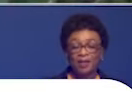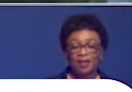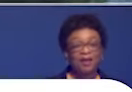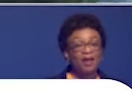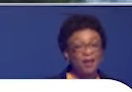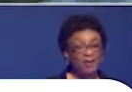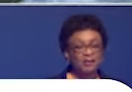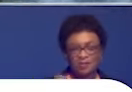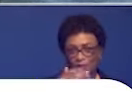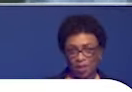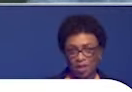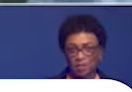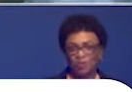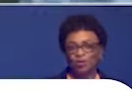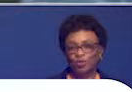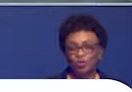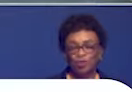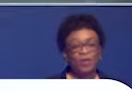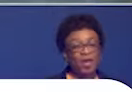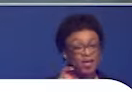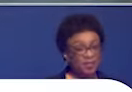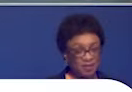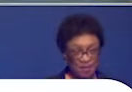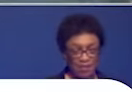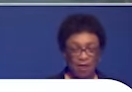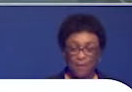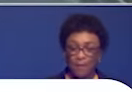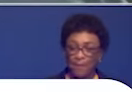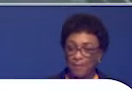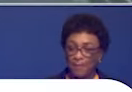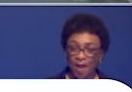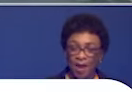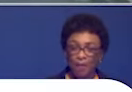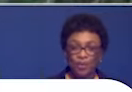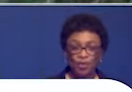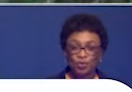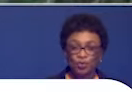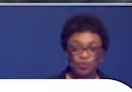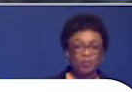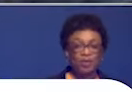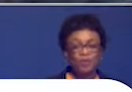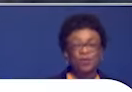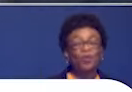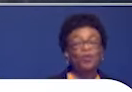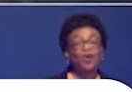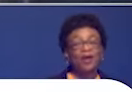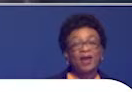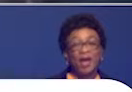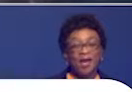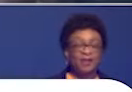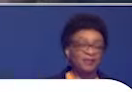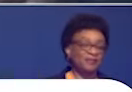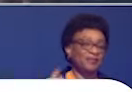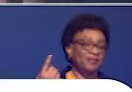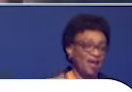Kwasasa,matumiziyakisimahicho yanaendeleakuwatiamoyowanakijiji kukitumia,ingawakinachojadiliwa niatharizagesiasiliakatika eneohilo;